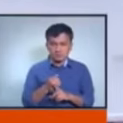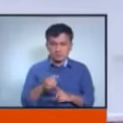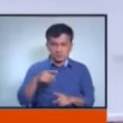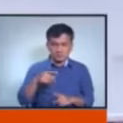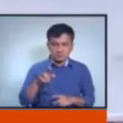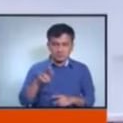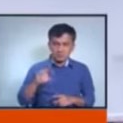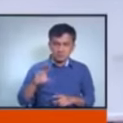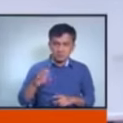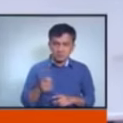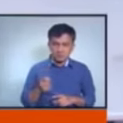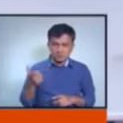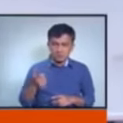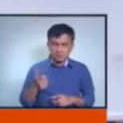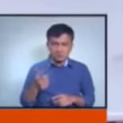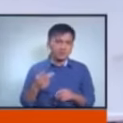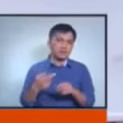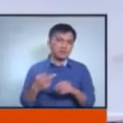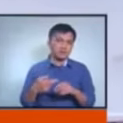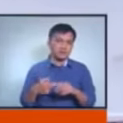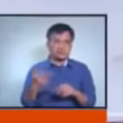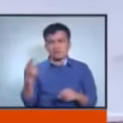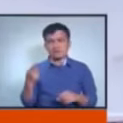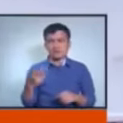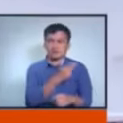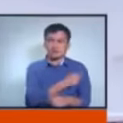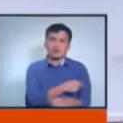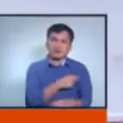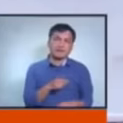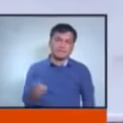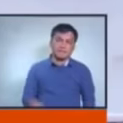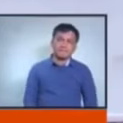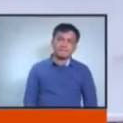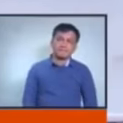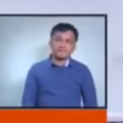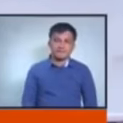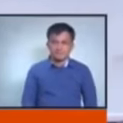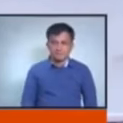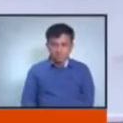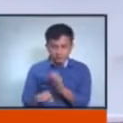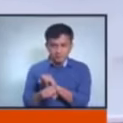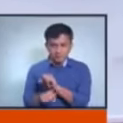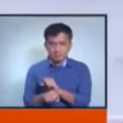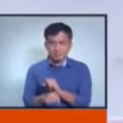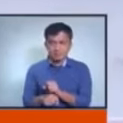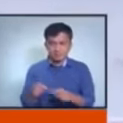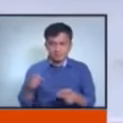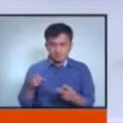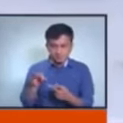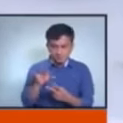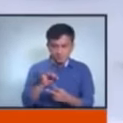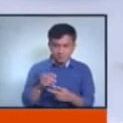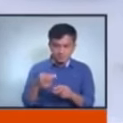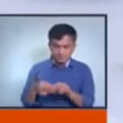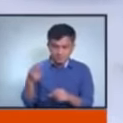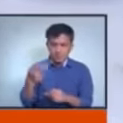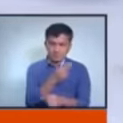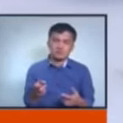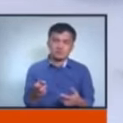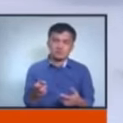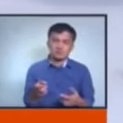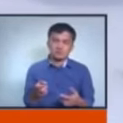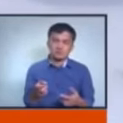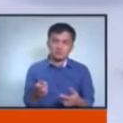PRC, tatanggalin natin. Pag-resignin po natin sa ospital na kanyang pinagtrabahuan. Mamimili siya, mag-resign siya sa ospital na pinagtrabahuan